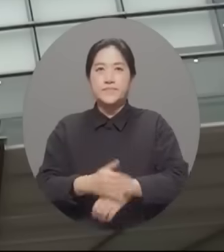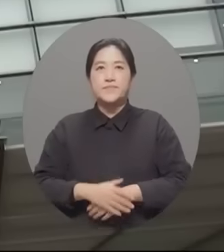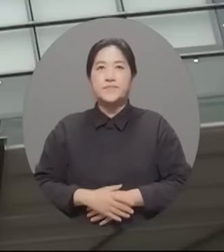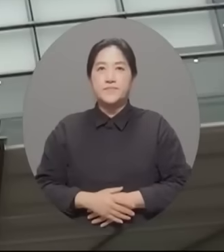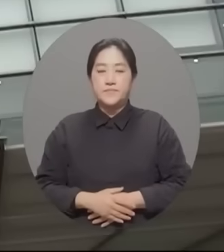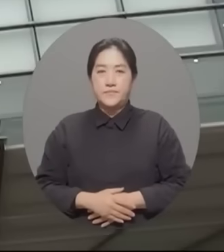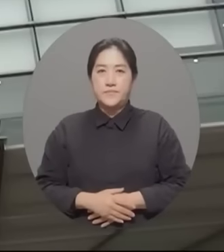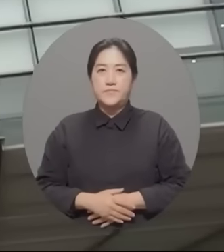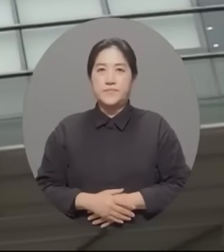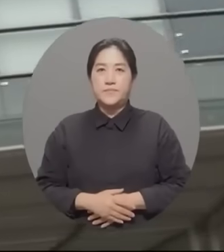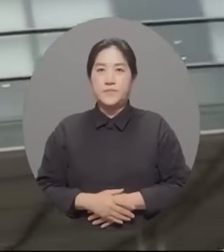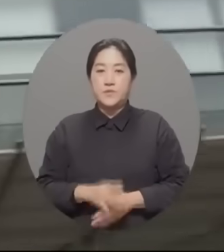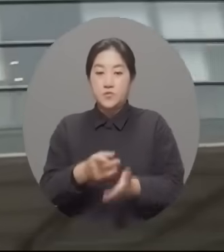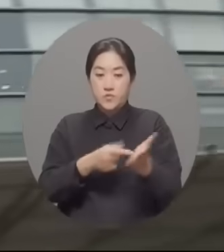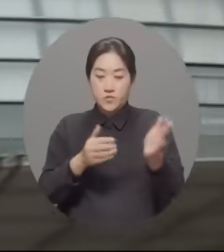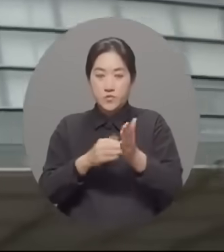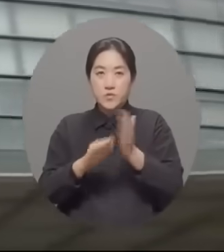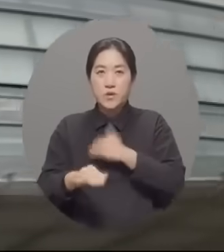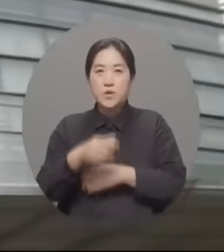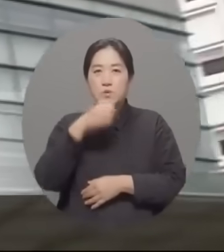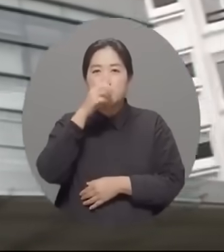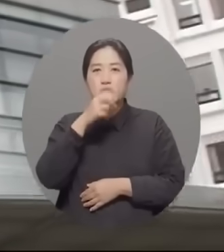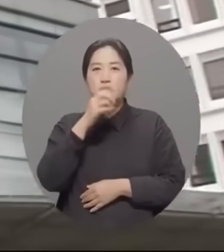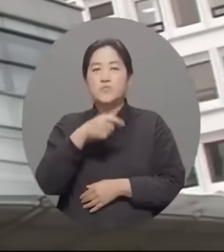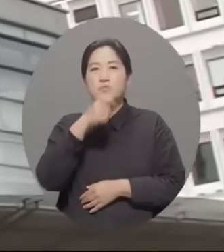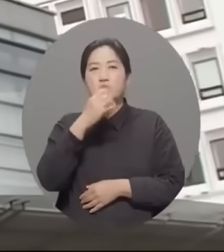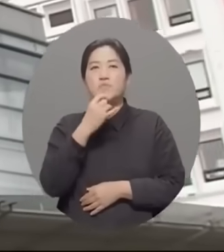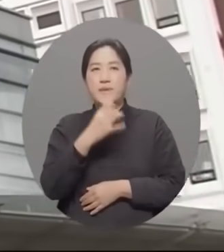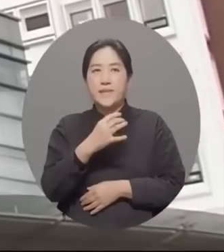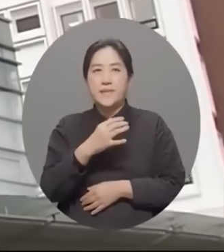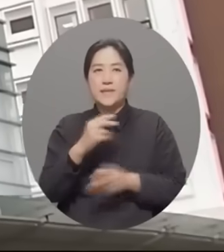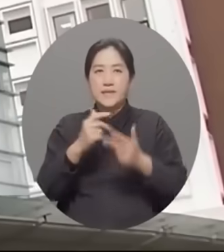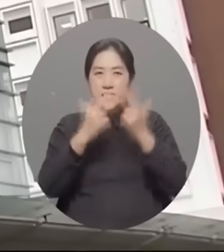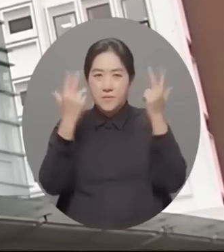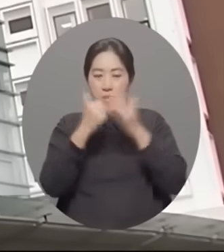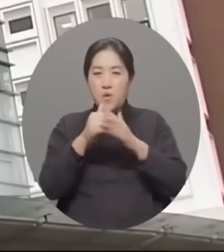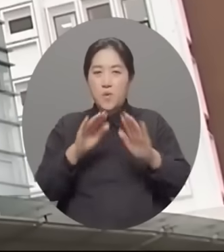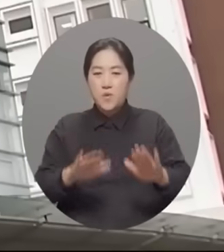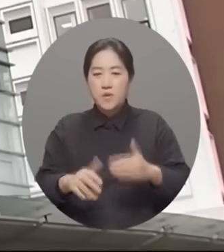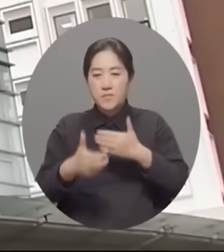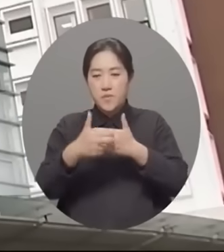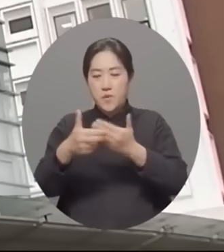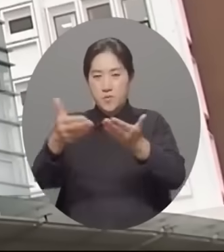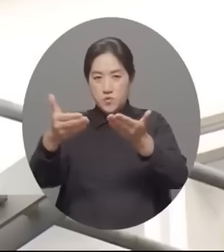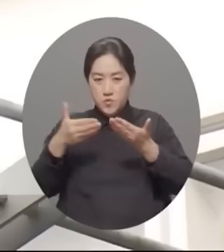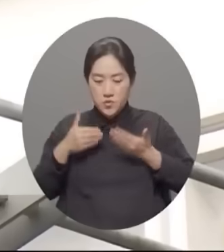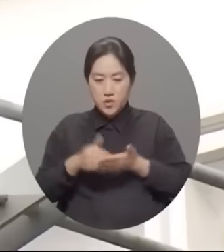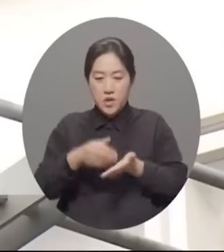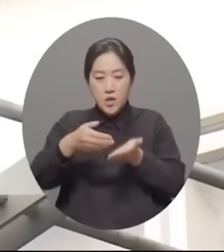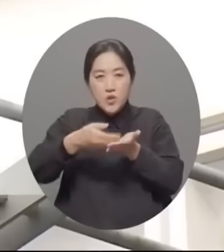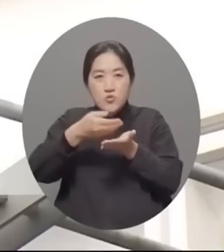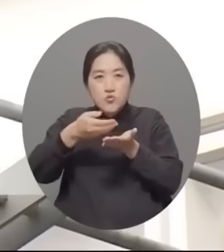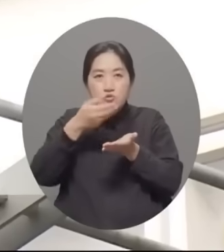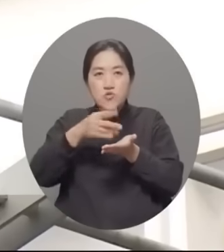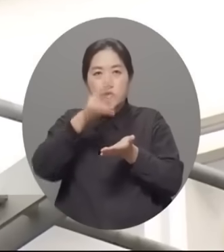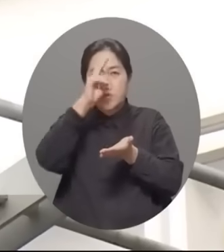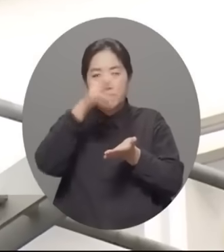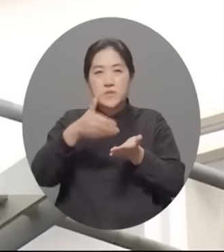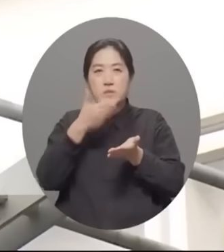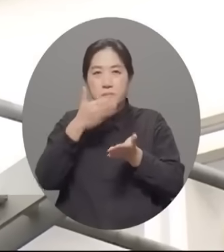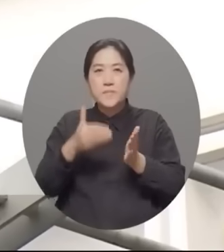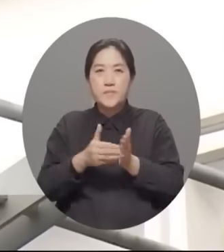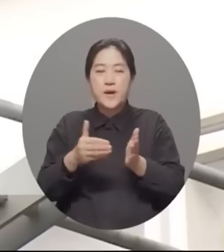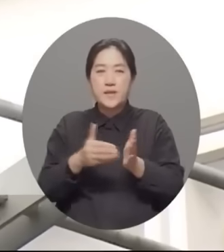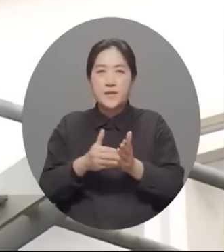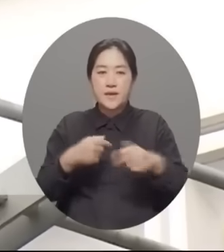논란이었습니다 수술 이후 물만 섭취하던 이재명 민주당 대표가 오늘은 병원에서 제공한 주구로 점심식사를 했다고